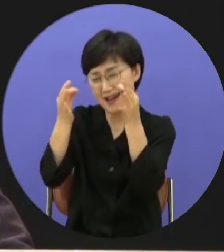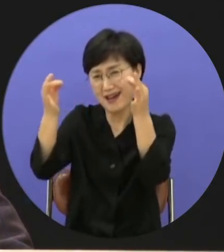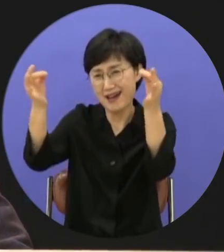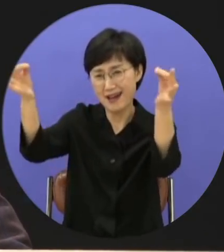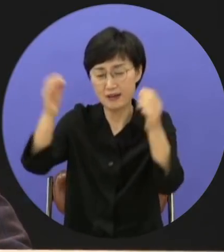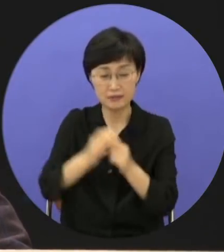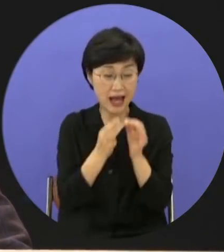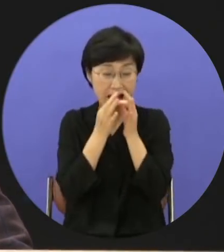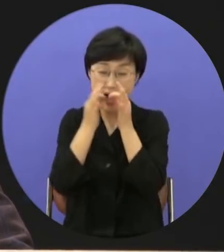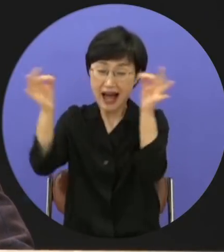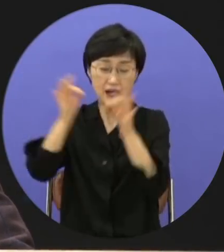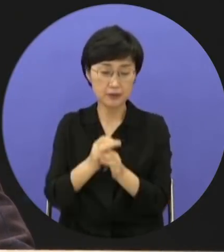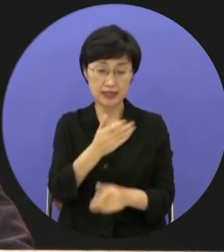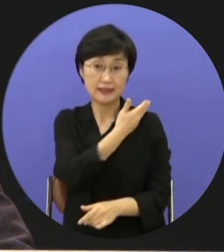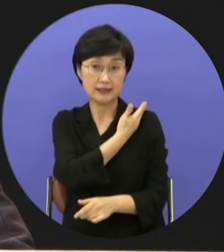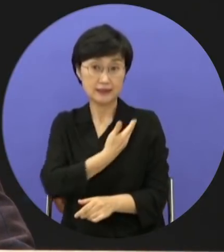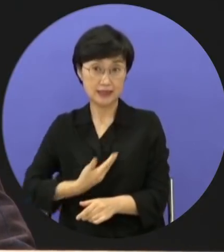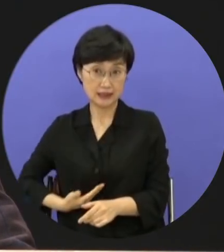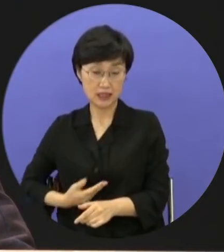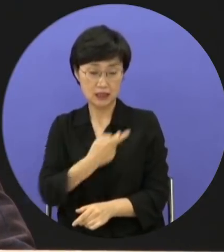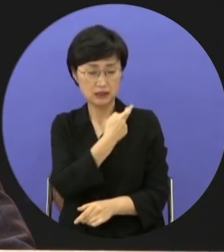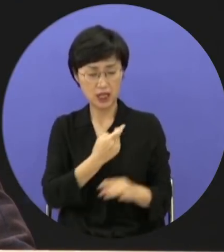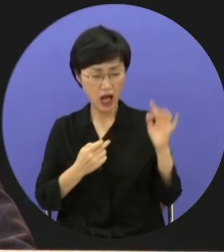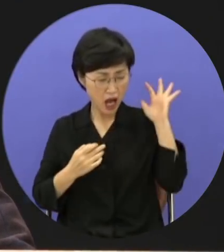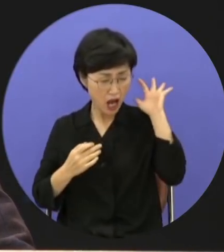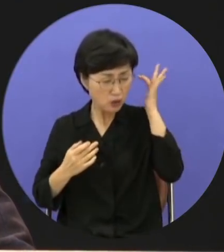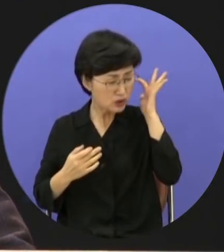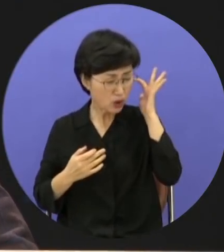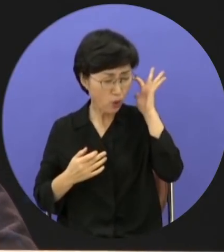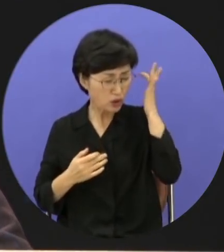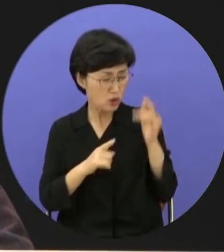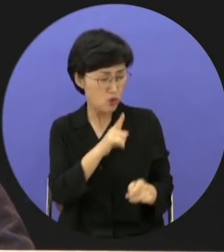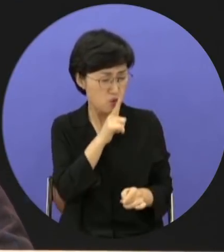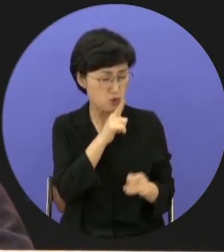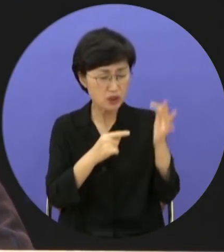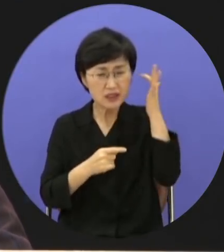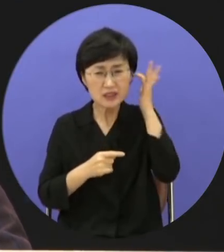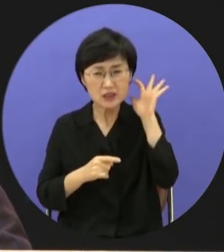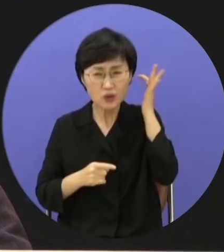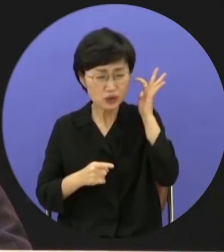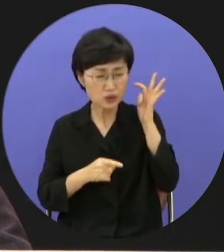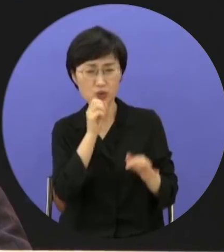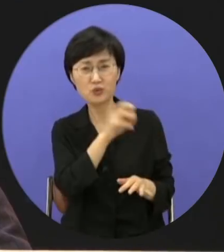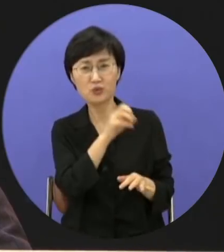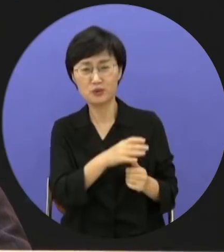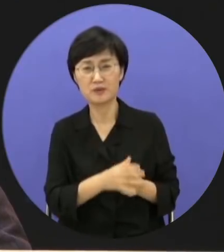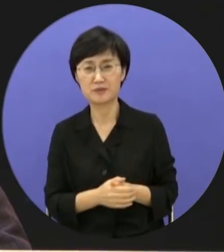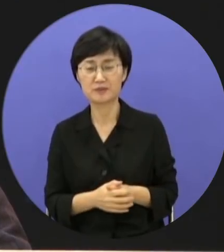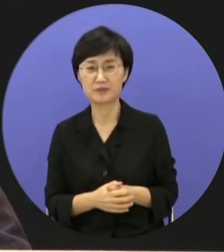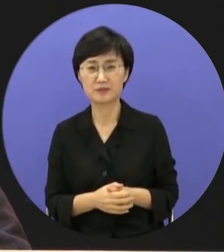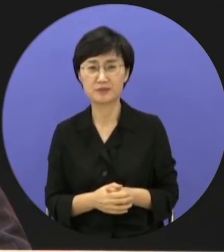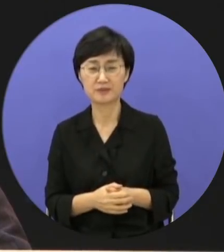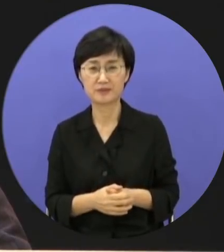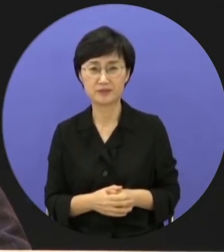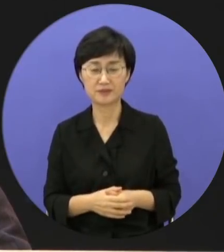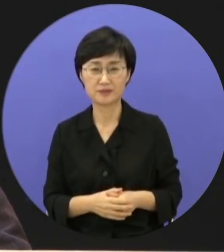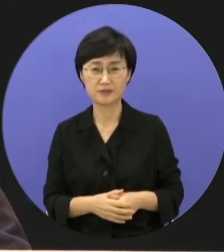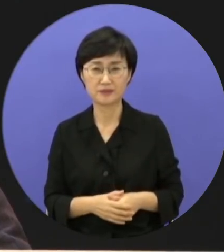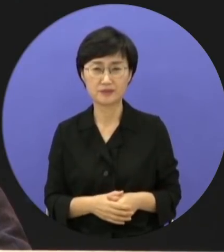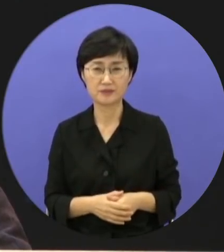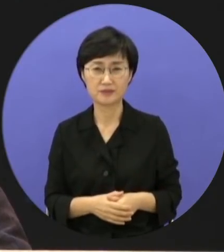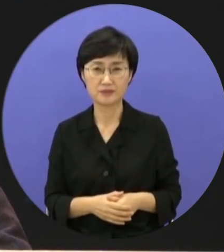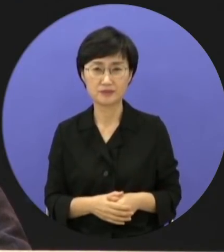너무 고함지르니까 제자들이 시끄럽다고 말했어요. And he shouts out so loudly that the disciples come, they try to quiet him